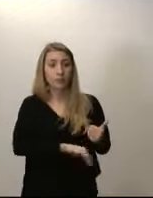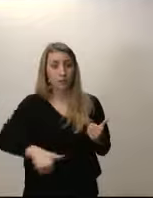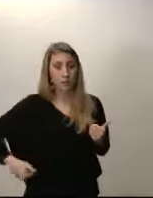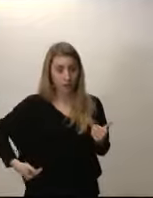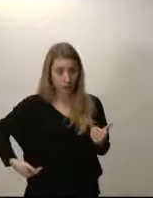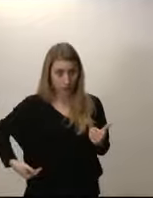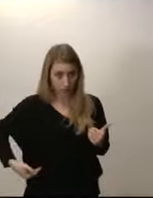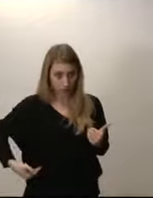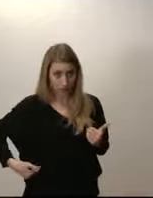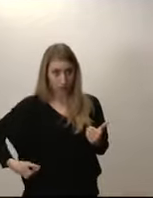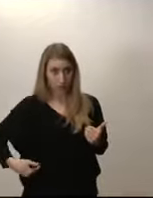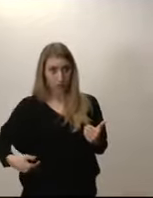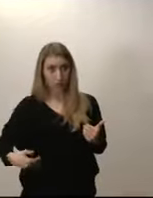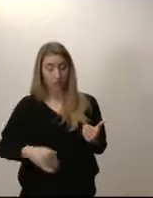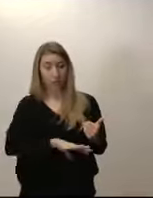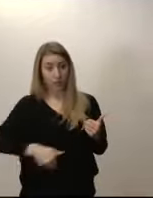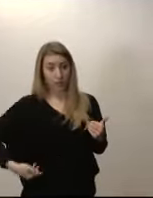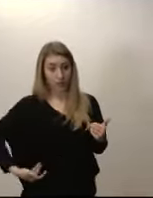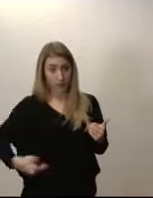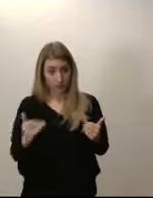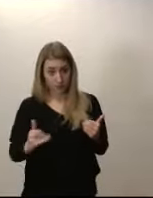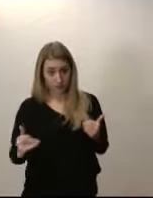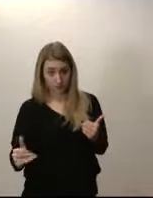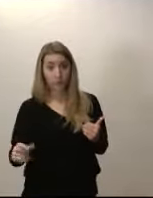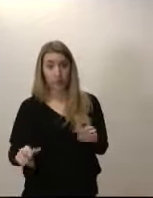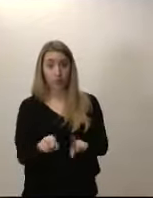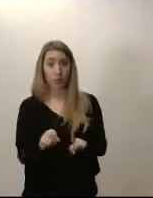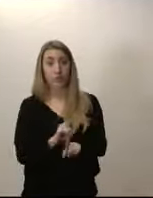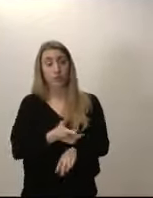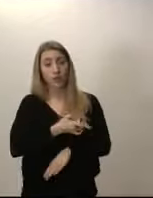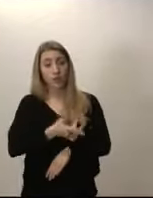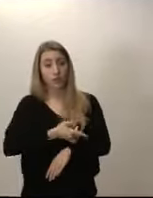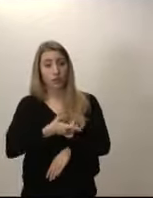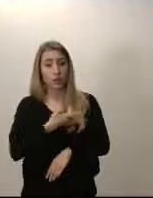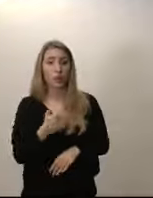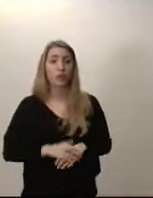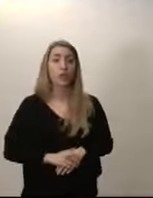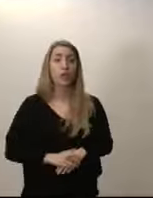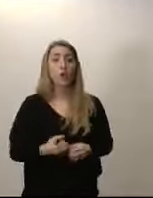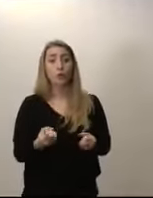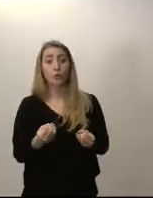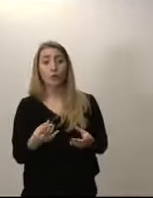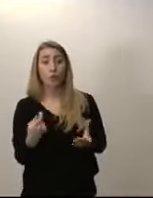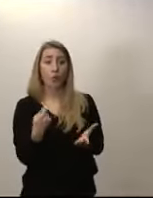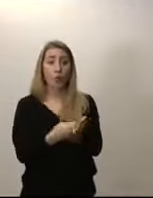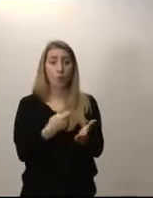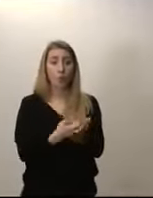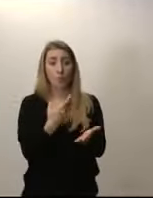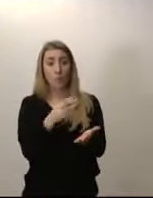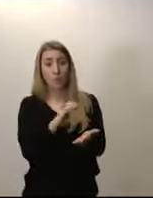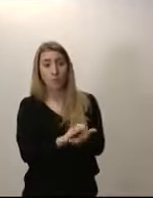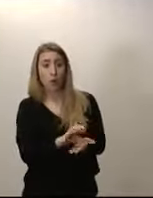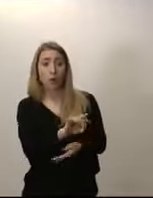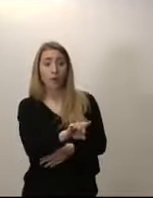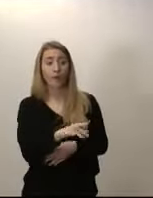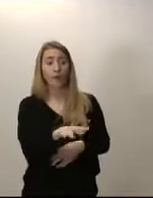le slide, merci. La dernière ligne est aussi intéressante. Bon, les banquiers, généralement, n'aiment